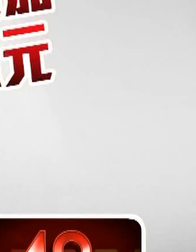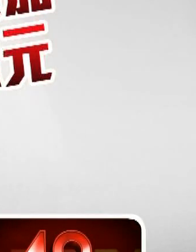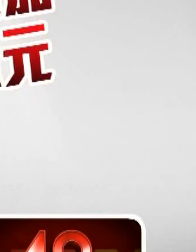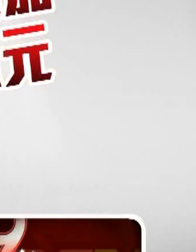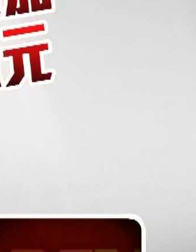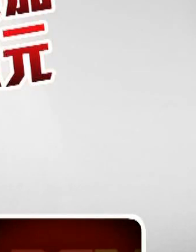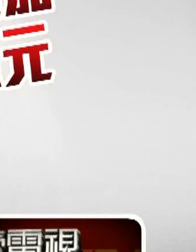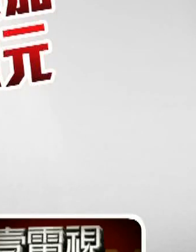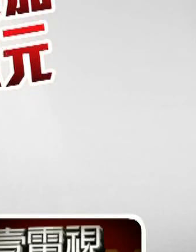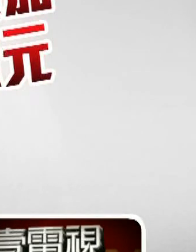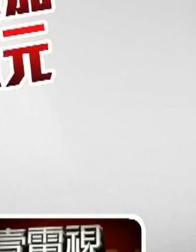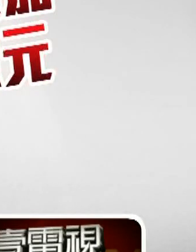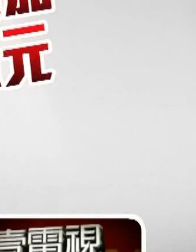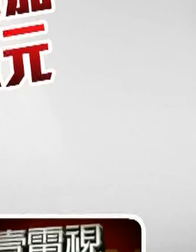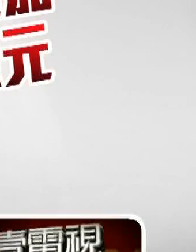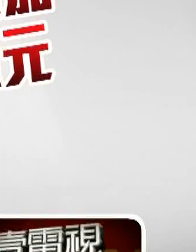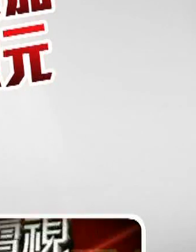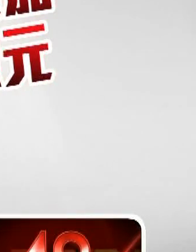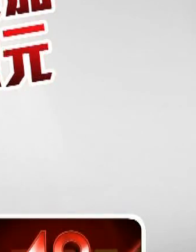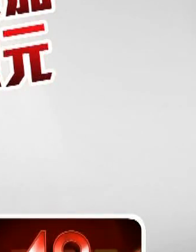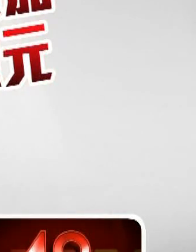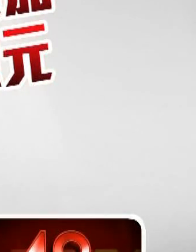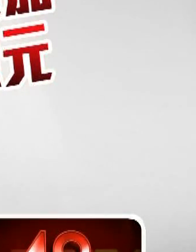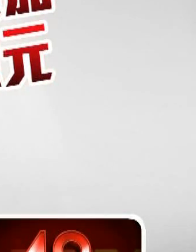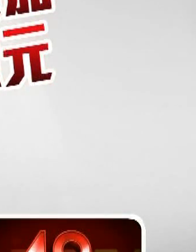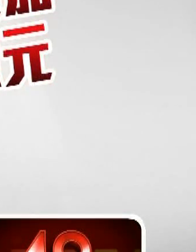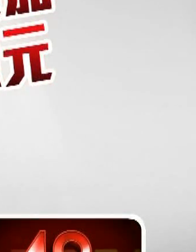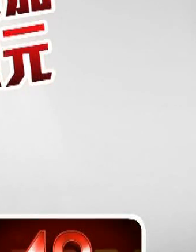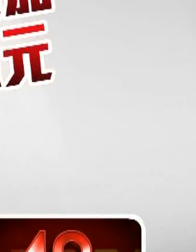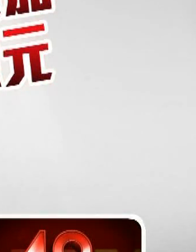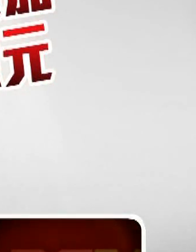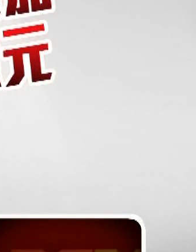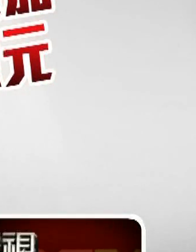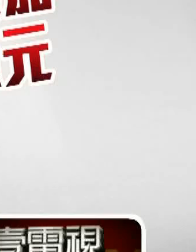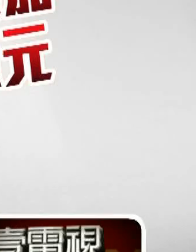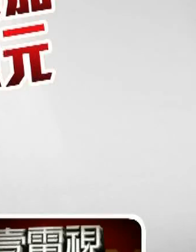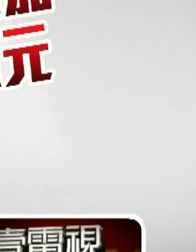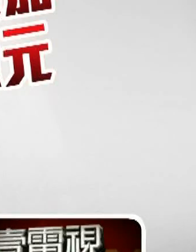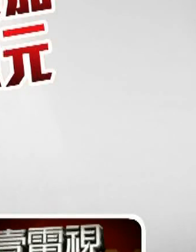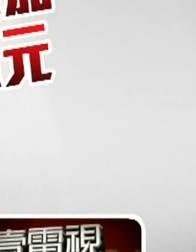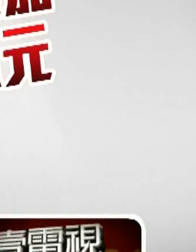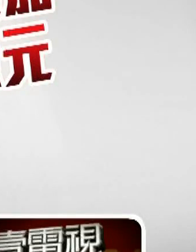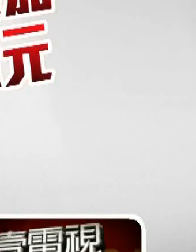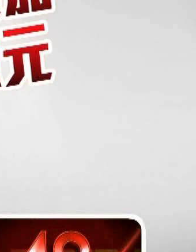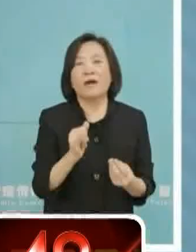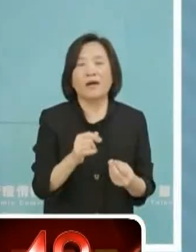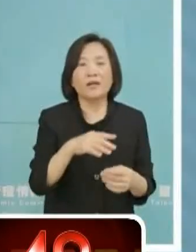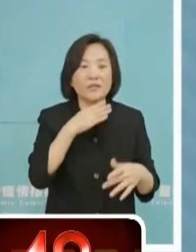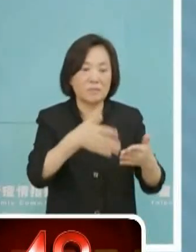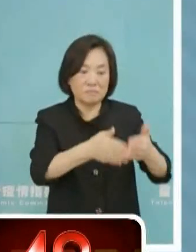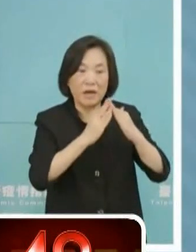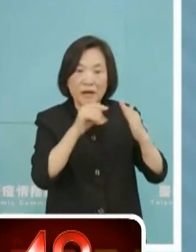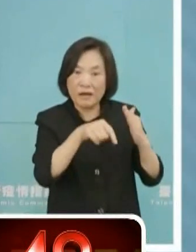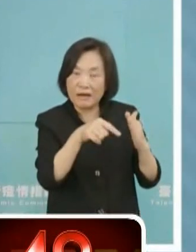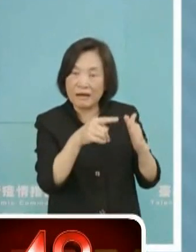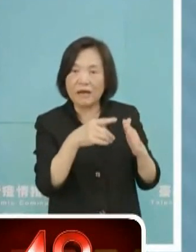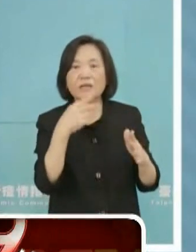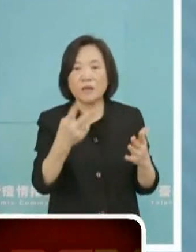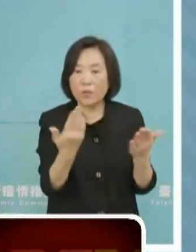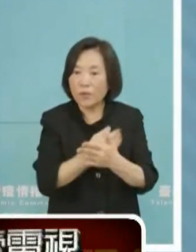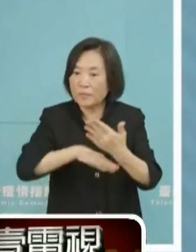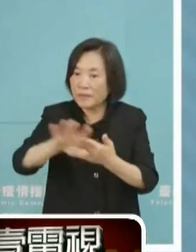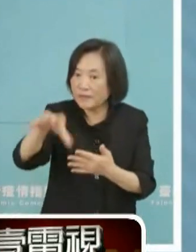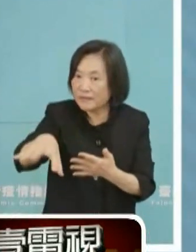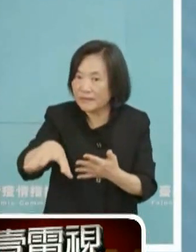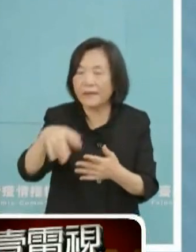突破8亿多，让柯文哲大动肝火，还要求相关单位负起政治责任。 主体建筑是不是换地方